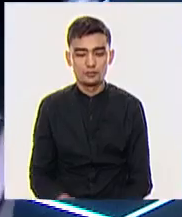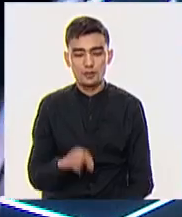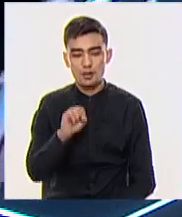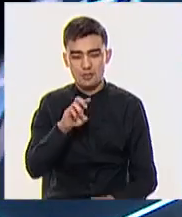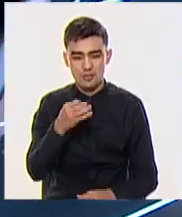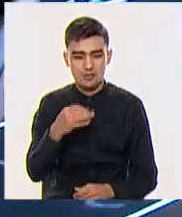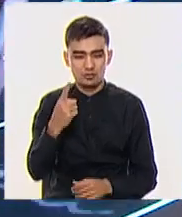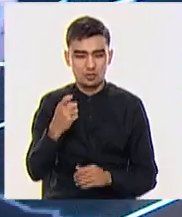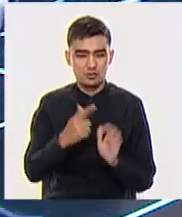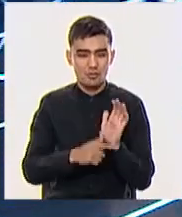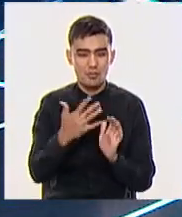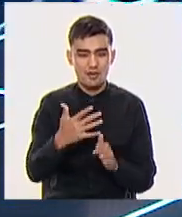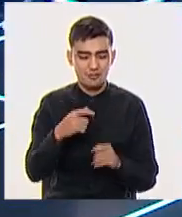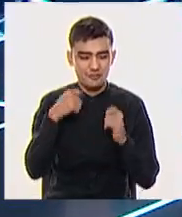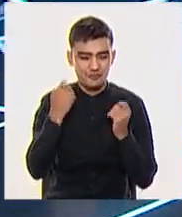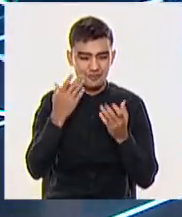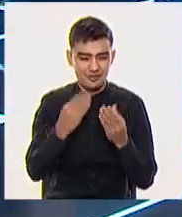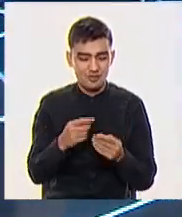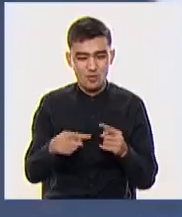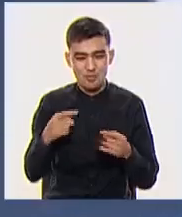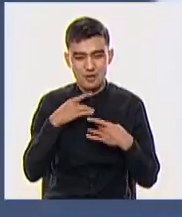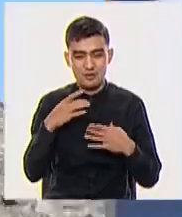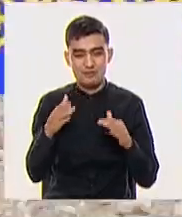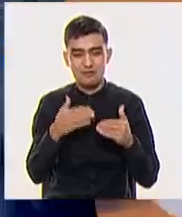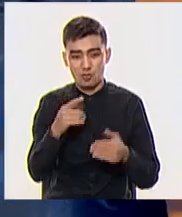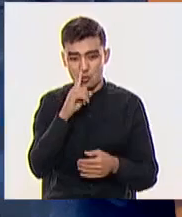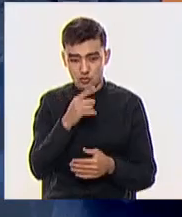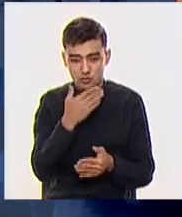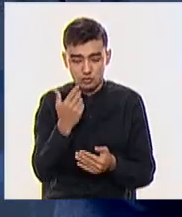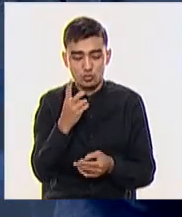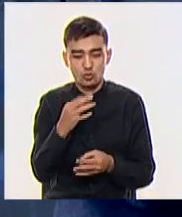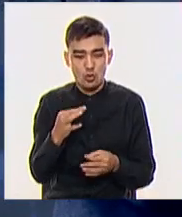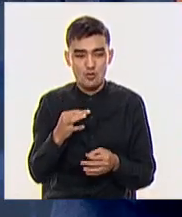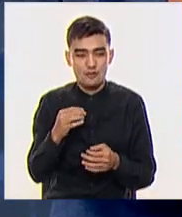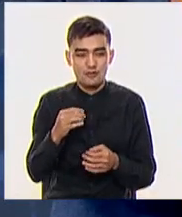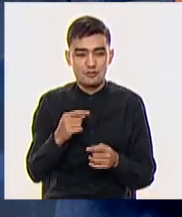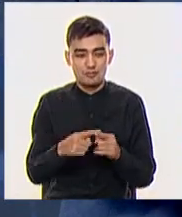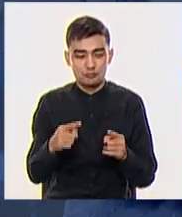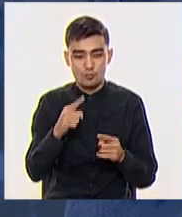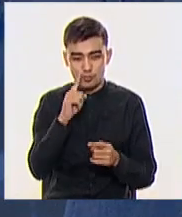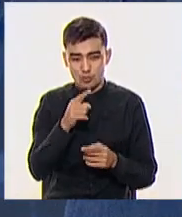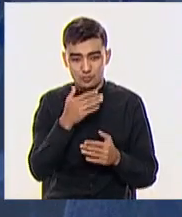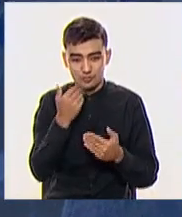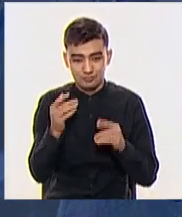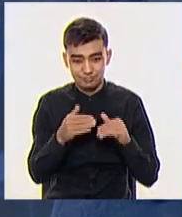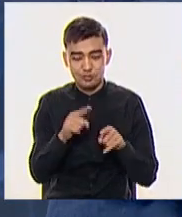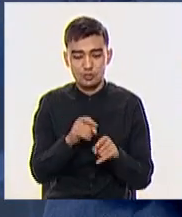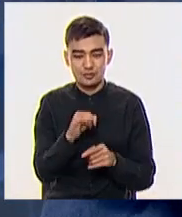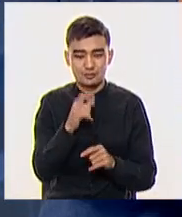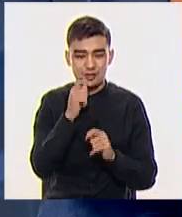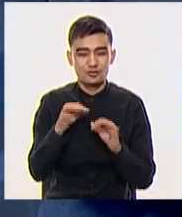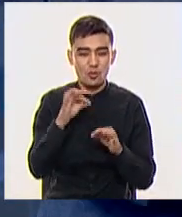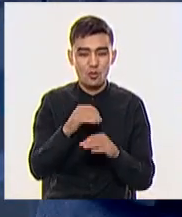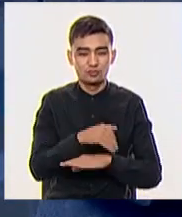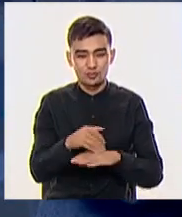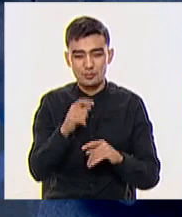Абайдың 175 жылдық мерейтойының өткеніне бір жылда бола қойған жоқ, той тарқамай жатып, ақын атына тарту етілген сыйлардың қазір